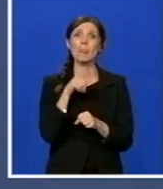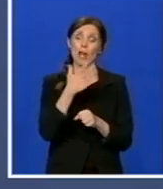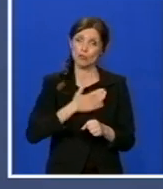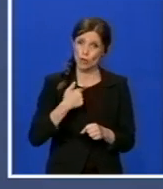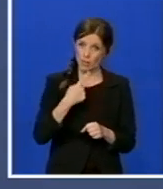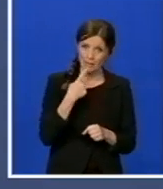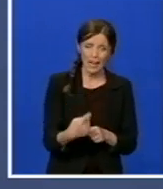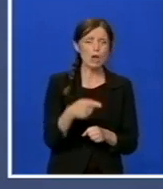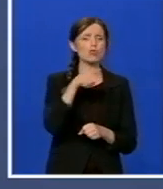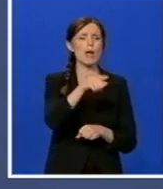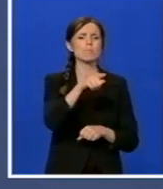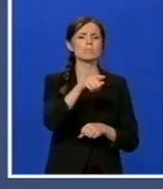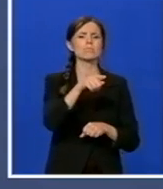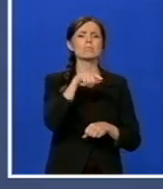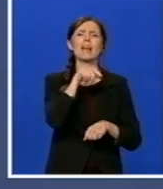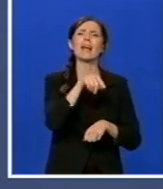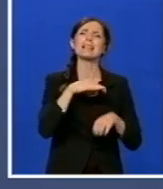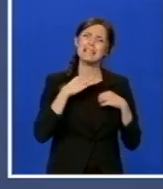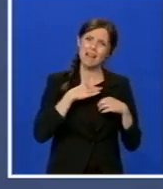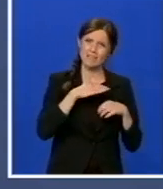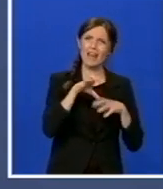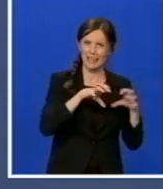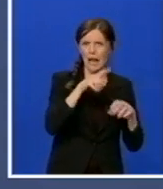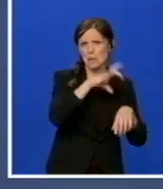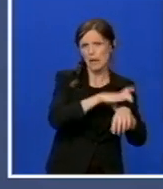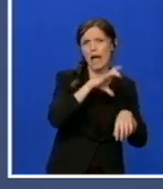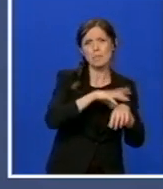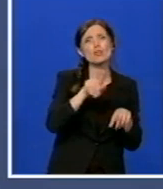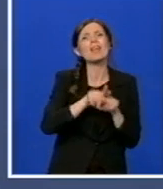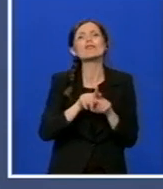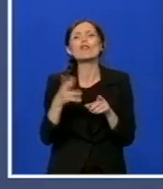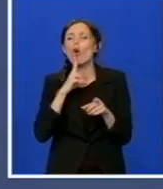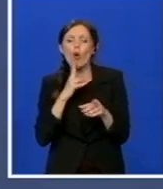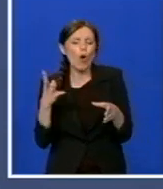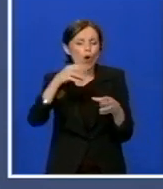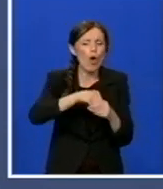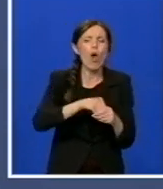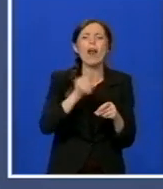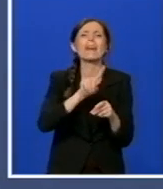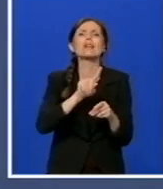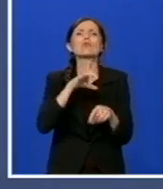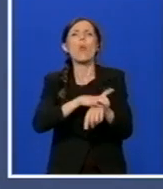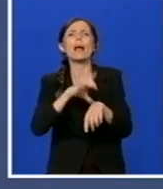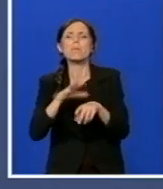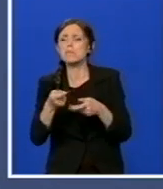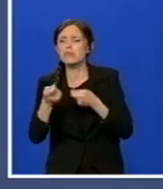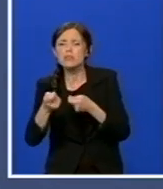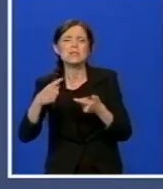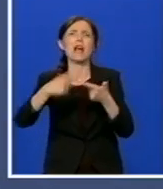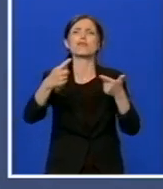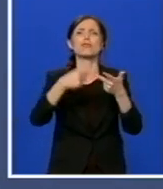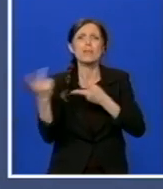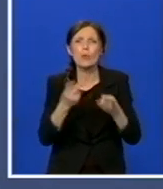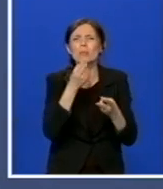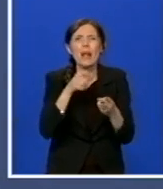i nemedicinsko osoblje izuzetno angažovano u ovoj borbi protiv COVID-19 virusne